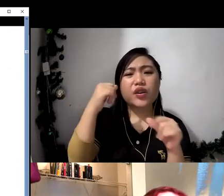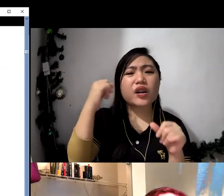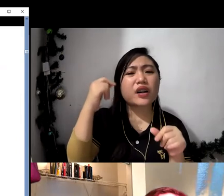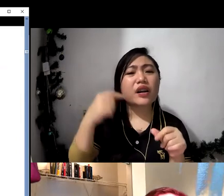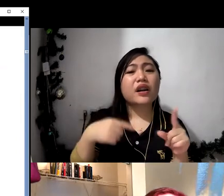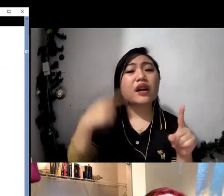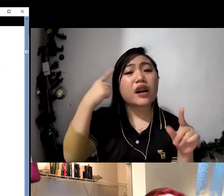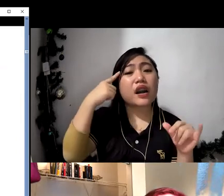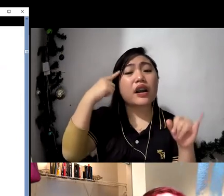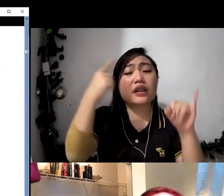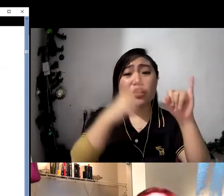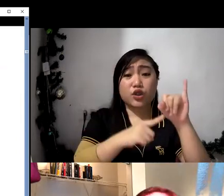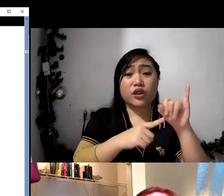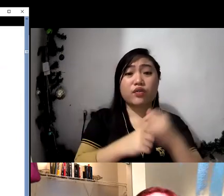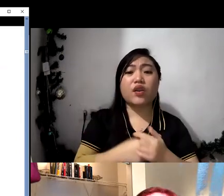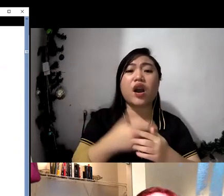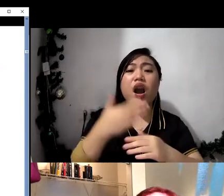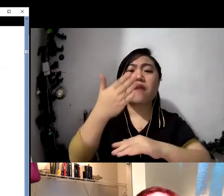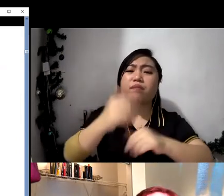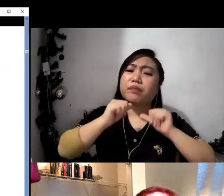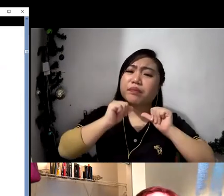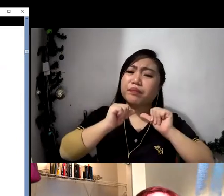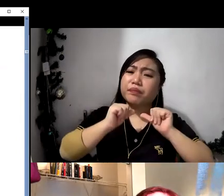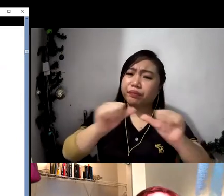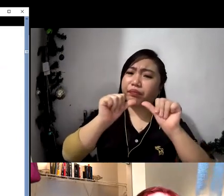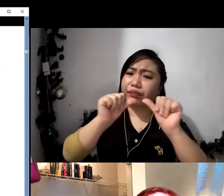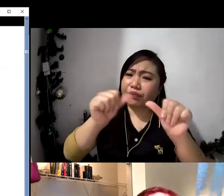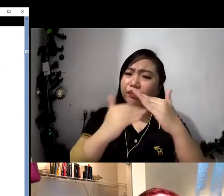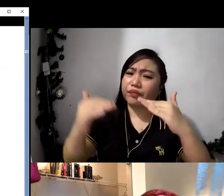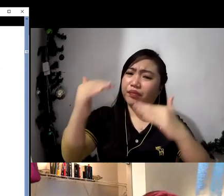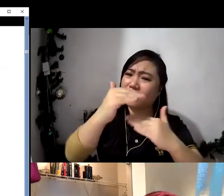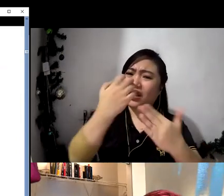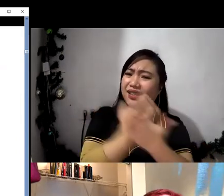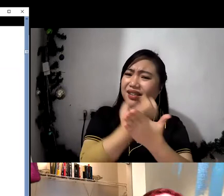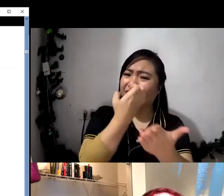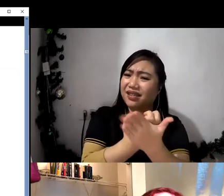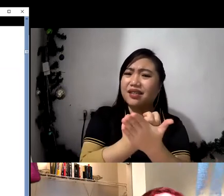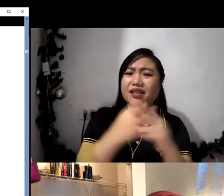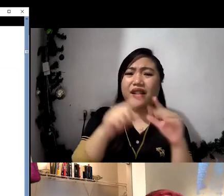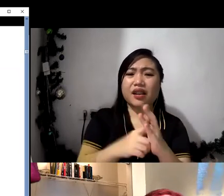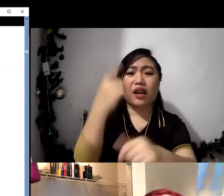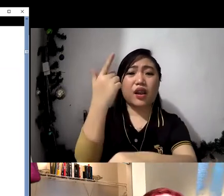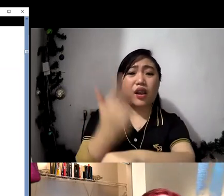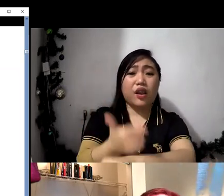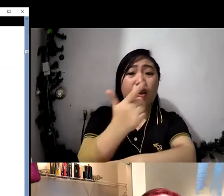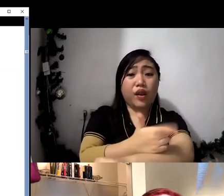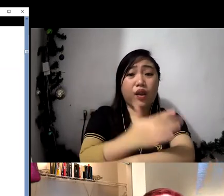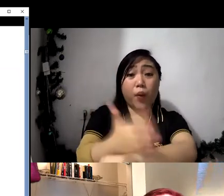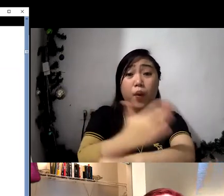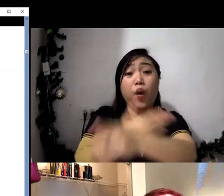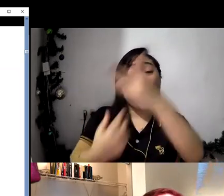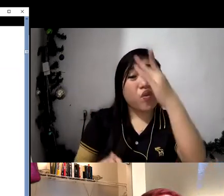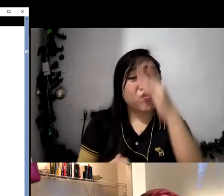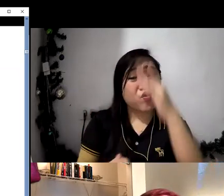advancing economic growth, it is actually in harmony with nature. So kaya yung gender